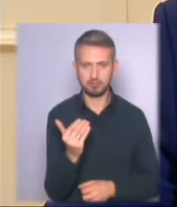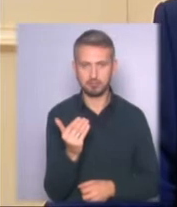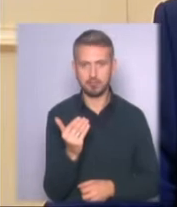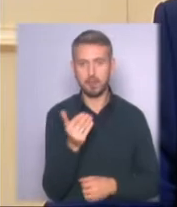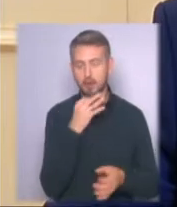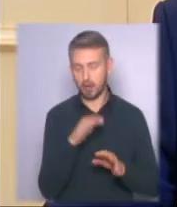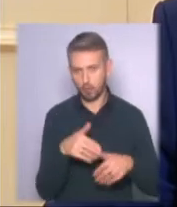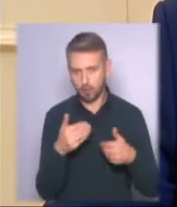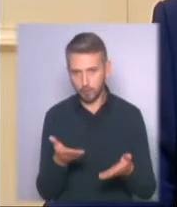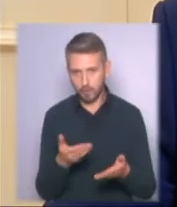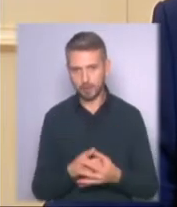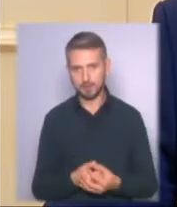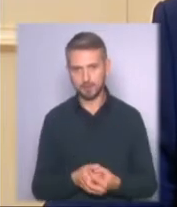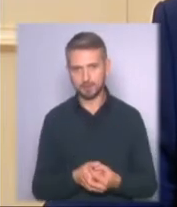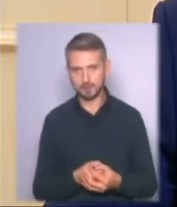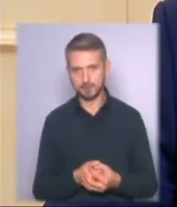рекомендувати.